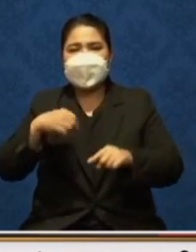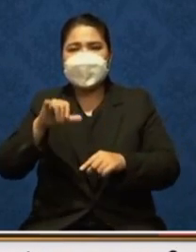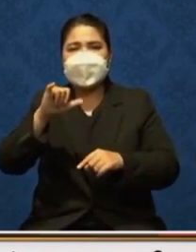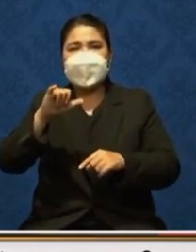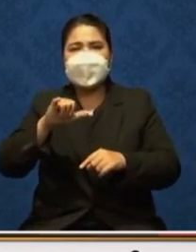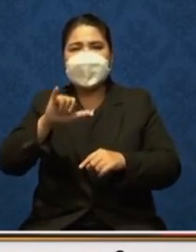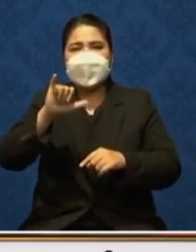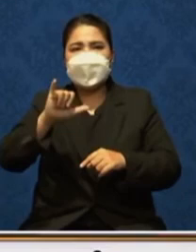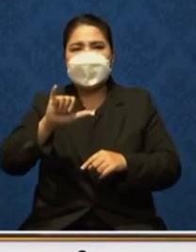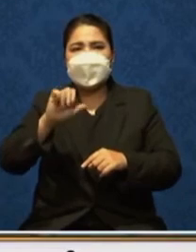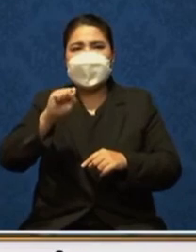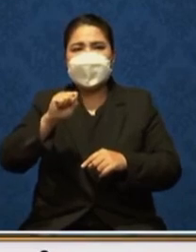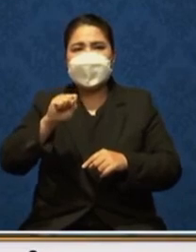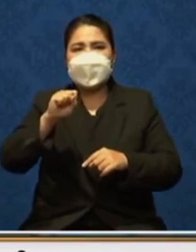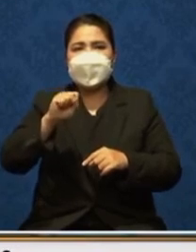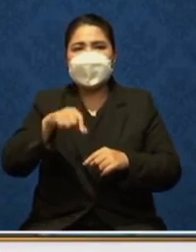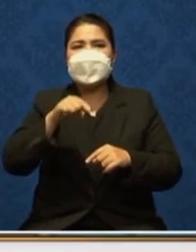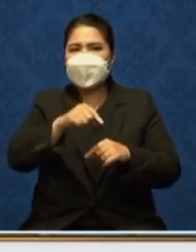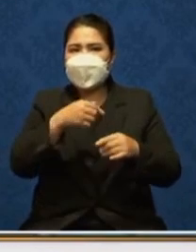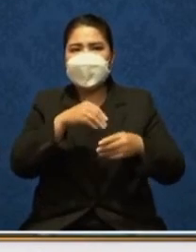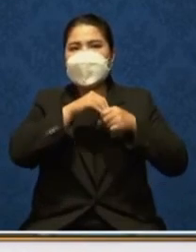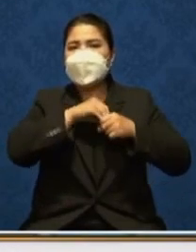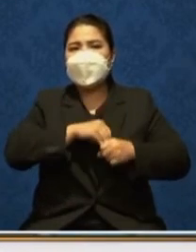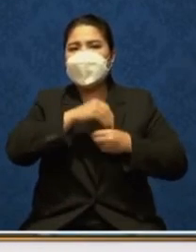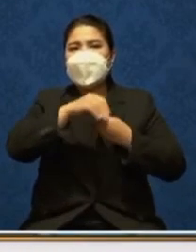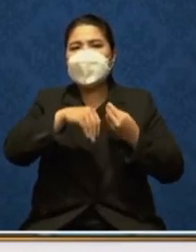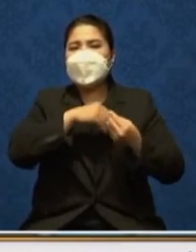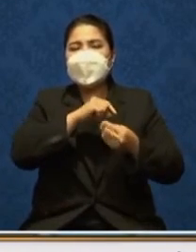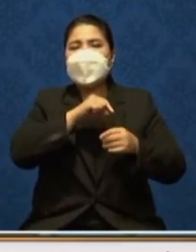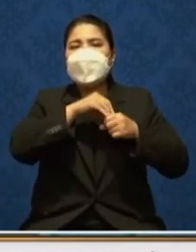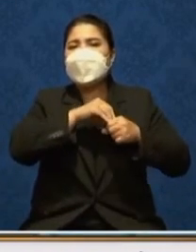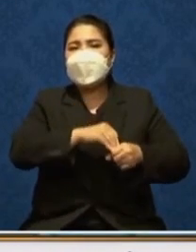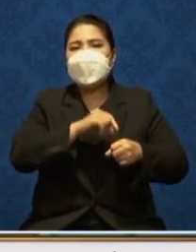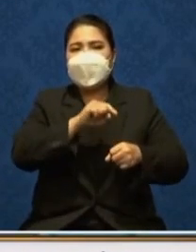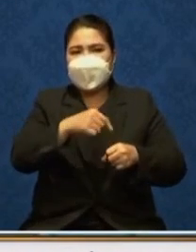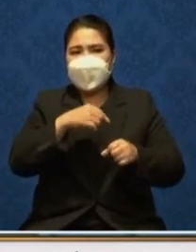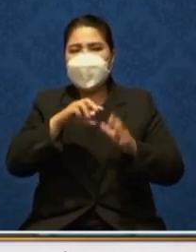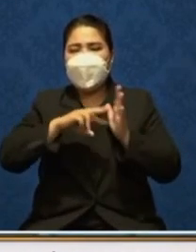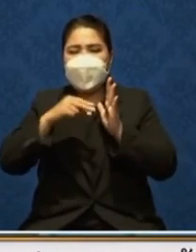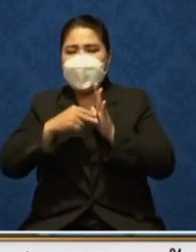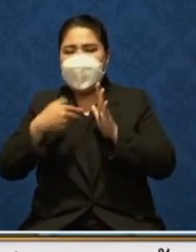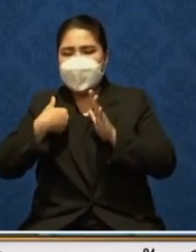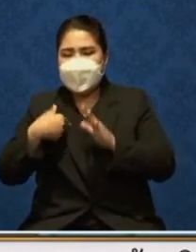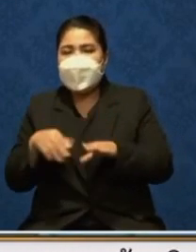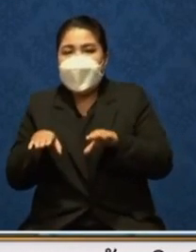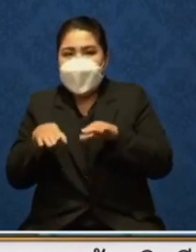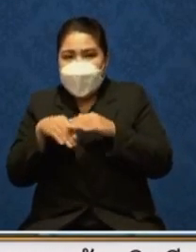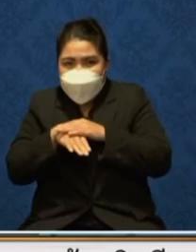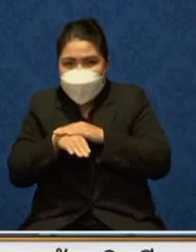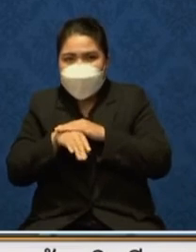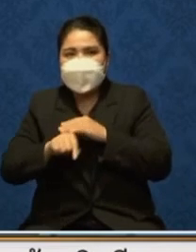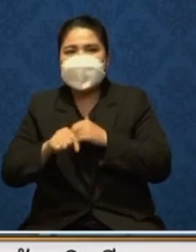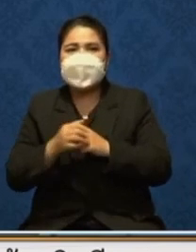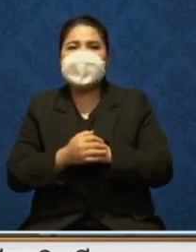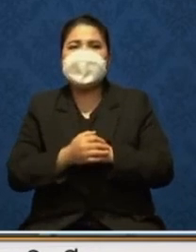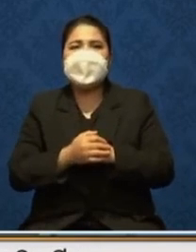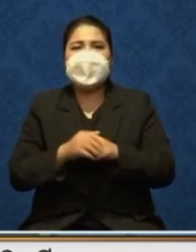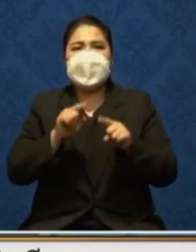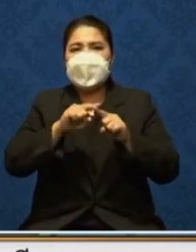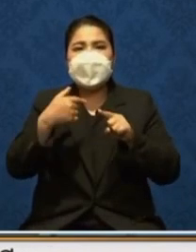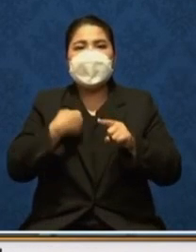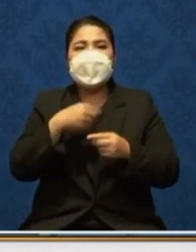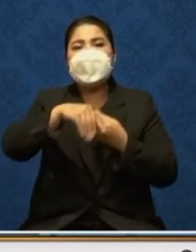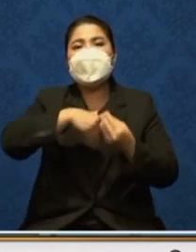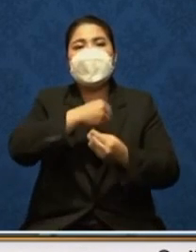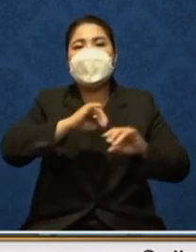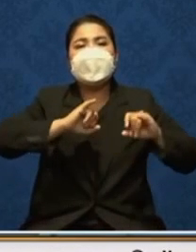ชอบยังคงเป็เจ้าของธุกิแห่งนี้มาตลอดซึ่กถือเป็การปกปดทรัสินเทานั้ไม่พอครับเอาธุรกิจที่ตัเองเปเจ้าของนี้